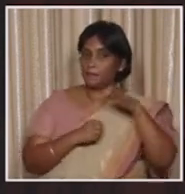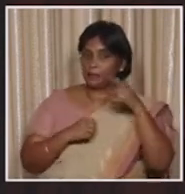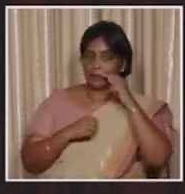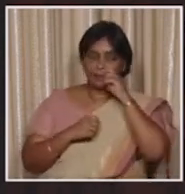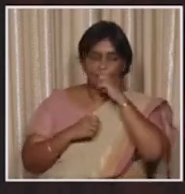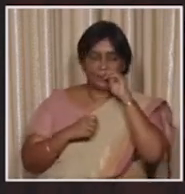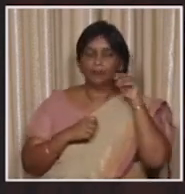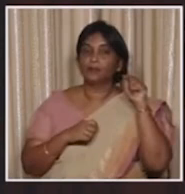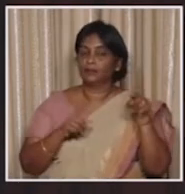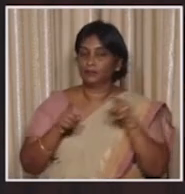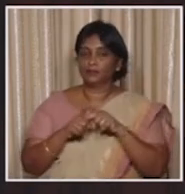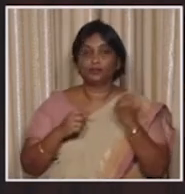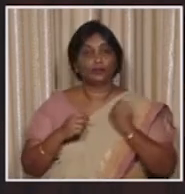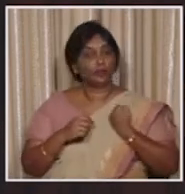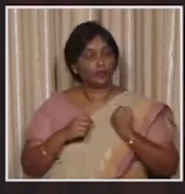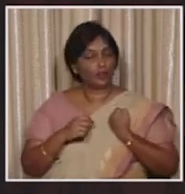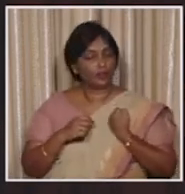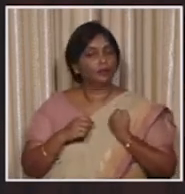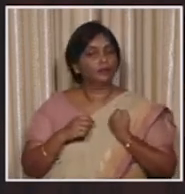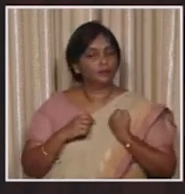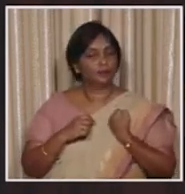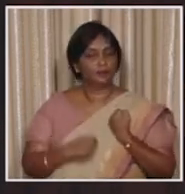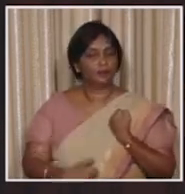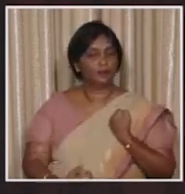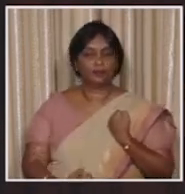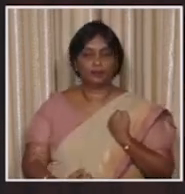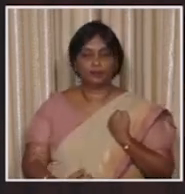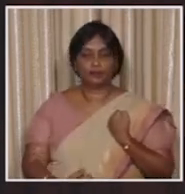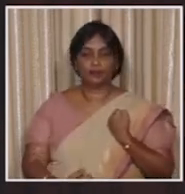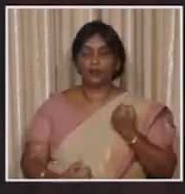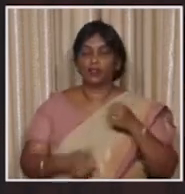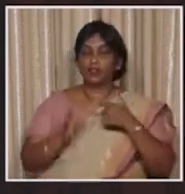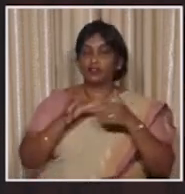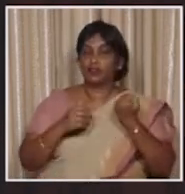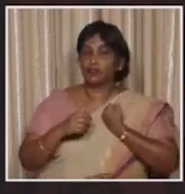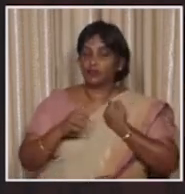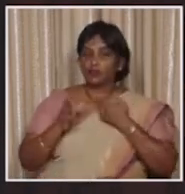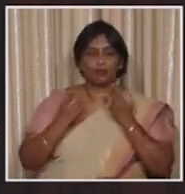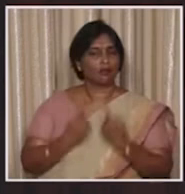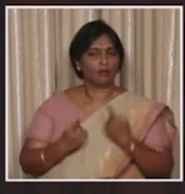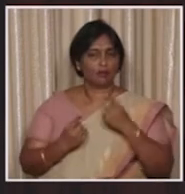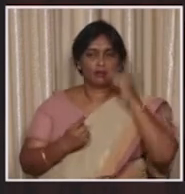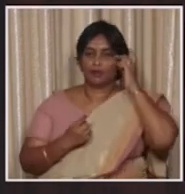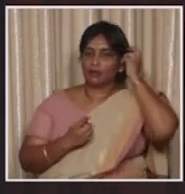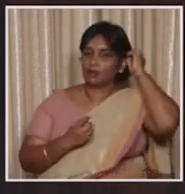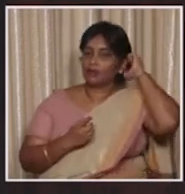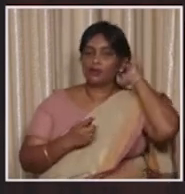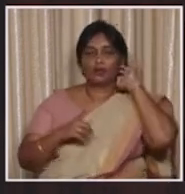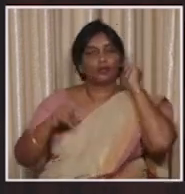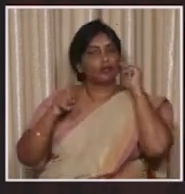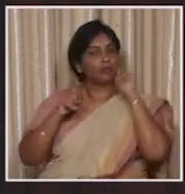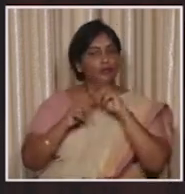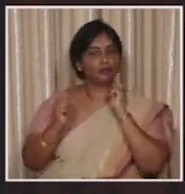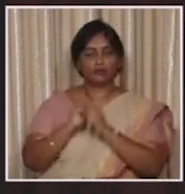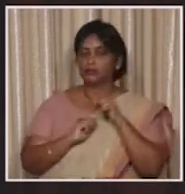பற்றாக்குறைகள் இருக்கு. அதே போல் மஸ்கலியா புகவந்தலா பகுதியில் கூடுதலான வைத்தியர்கள் பற்றாக்குறைகள் இருக்கின்றார்கள். அந்த நிலைமையை மாற்றி அமைத்து, இது ஒரு